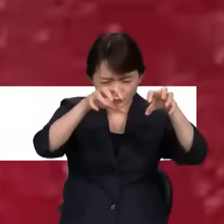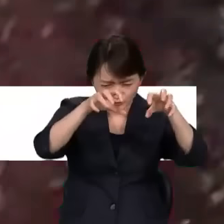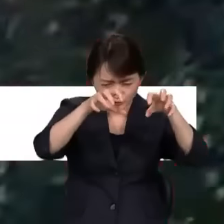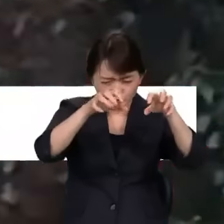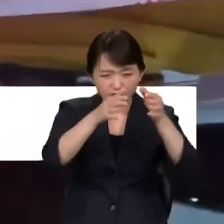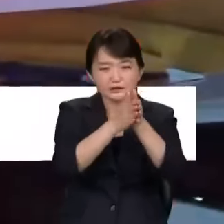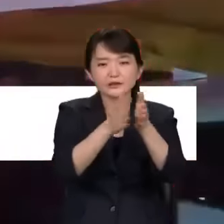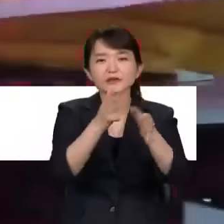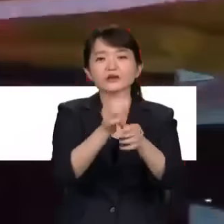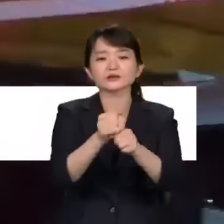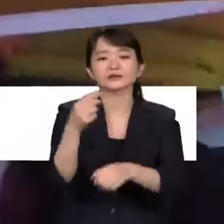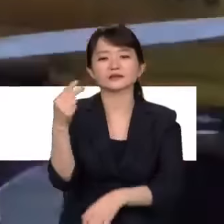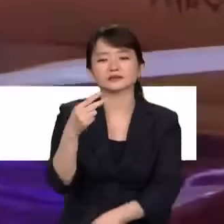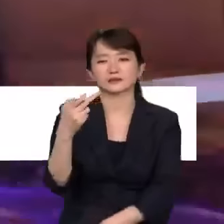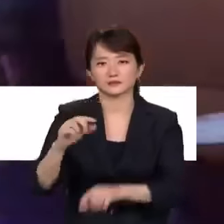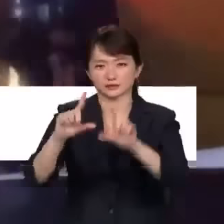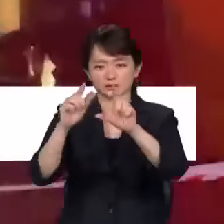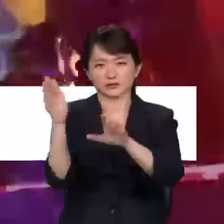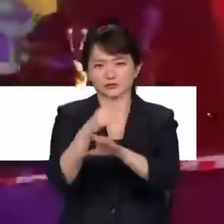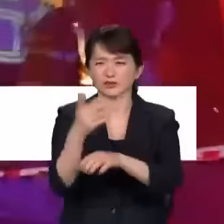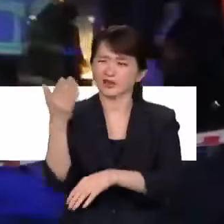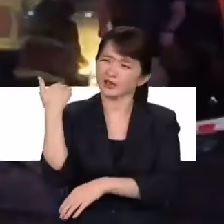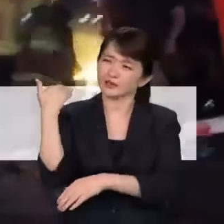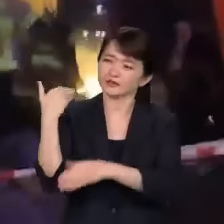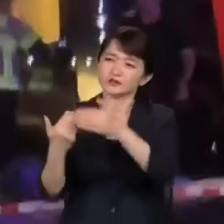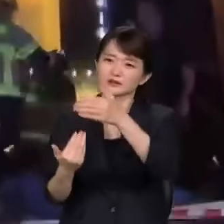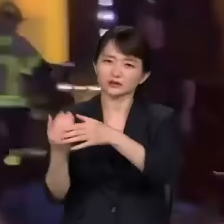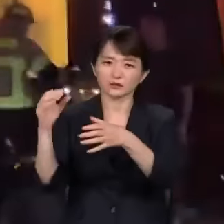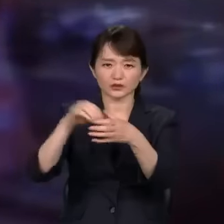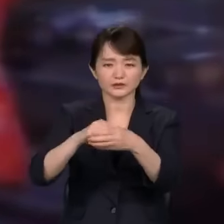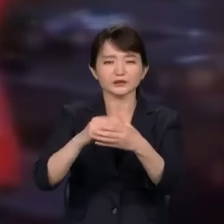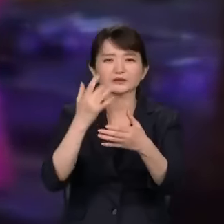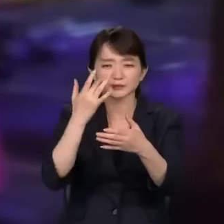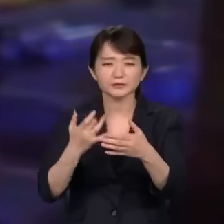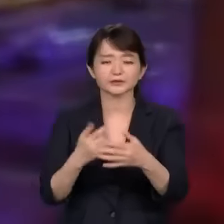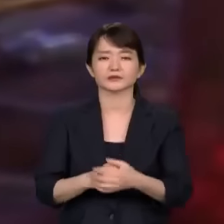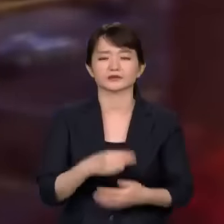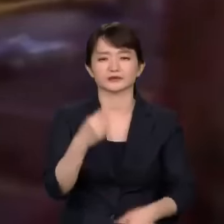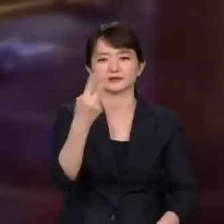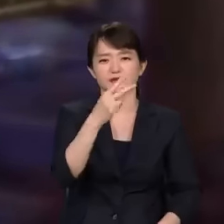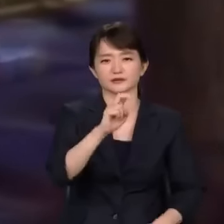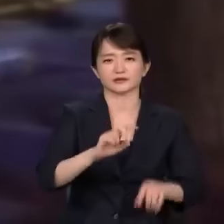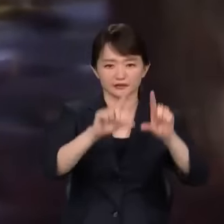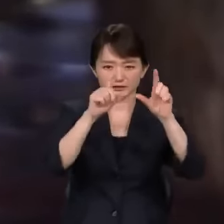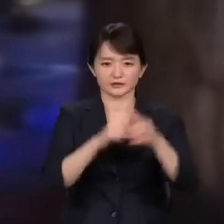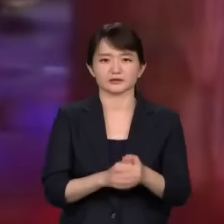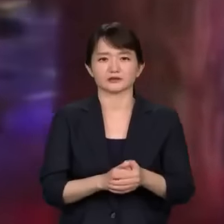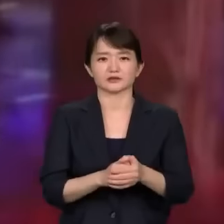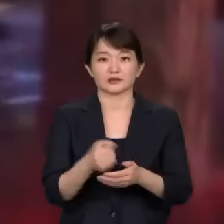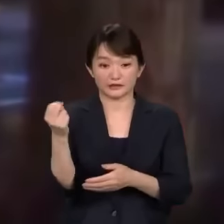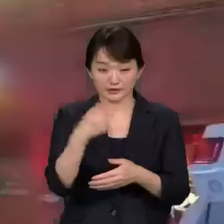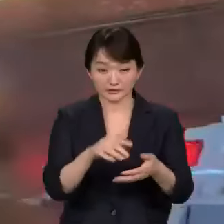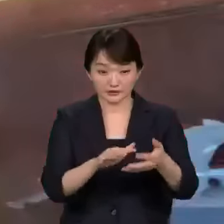2017년부터입니다. 소급 적용 대상에서도 빠졌습니다. 지난 2020년 다시 한번 설치 기회가